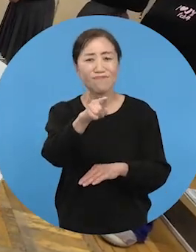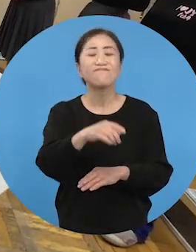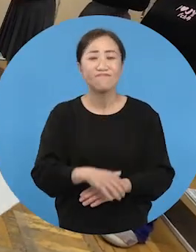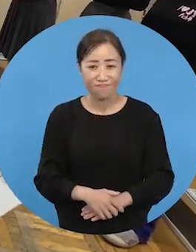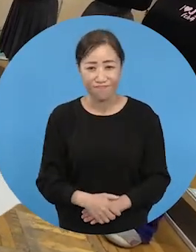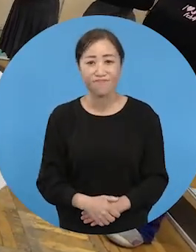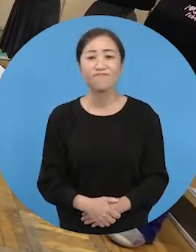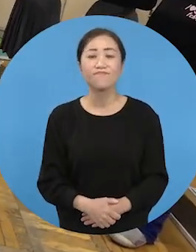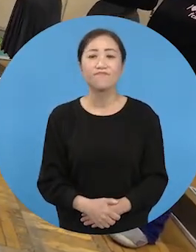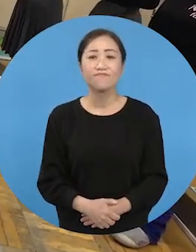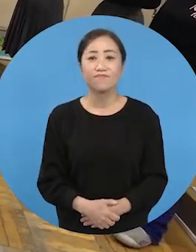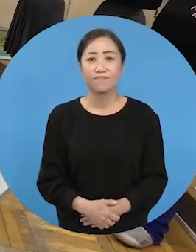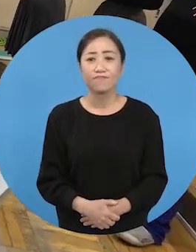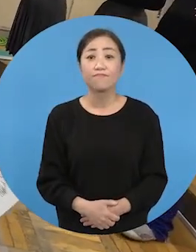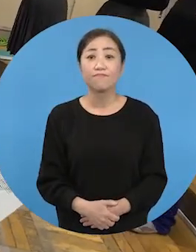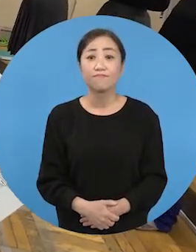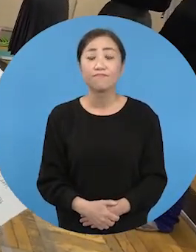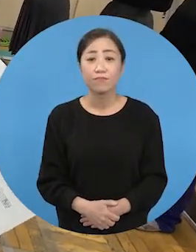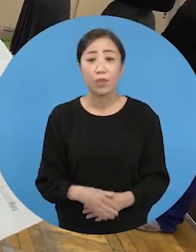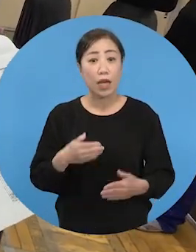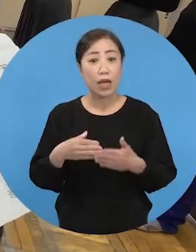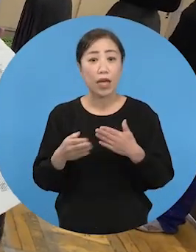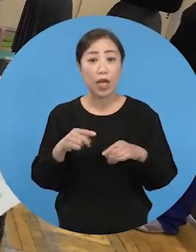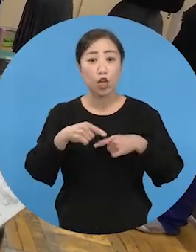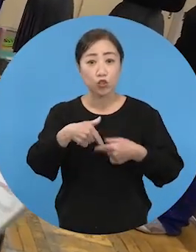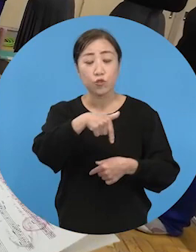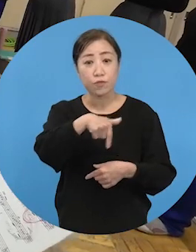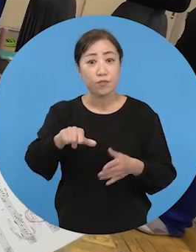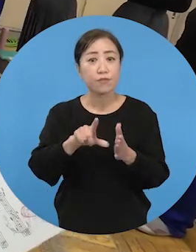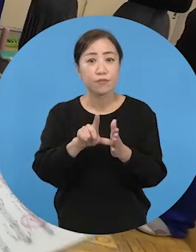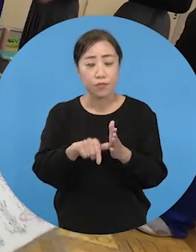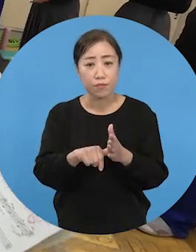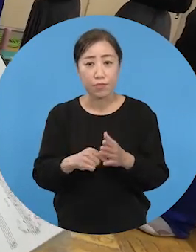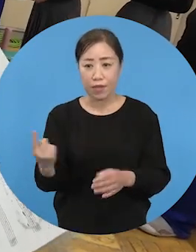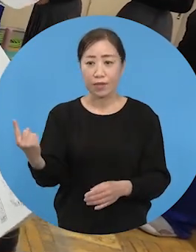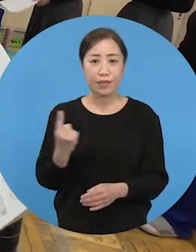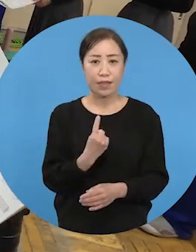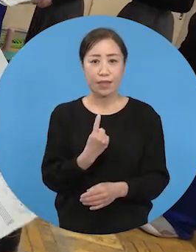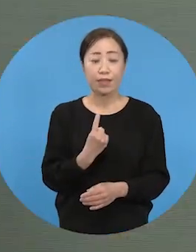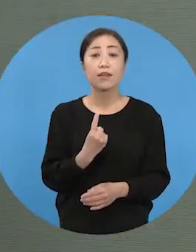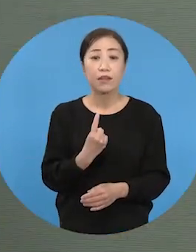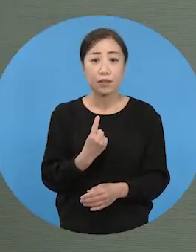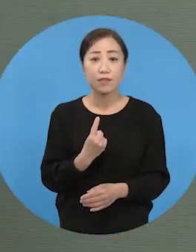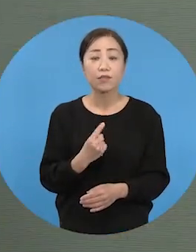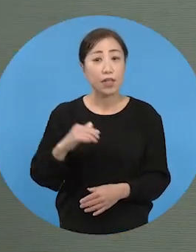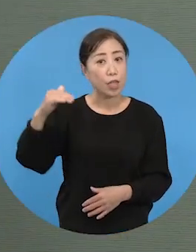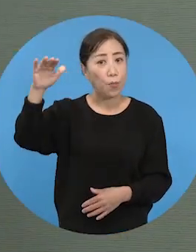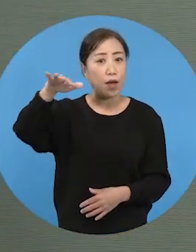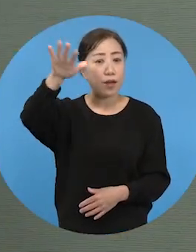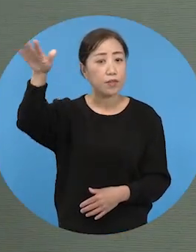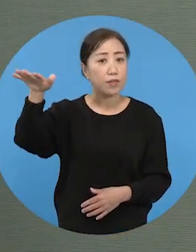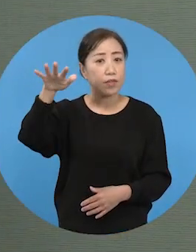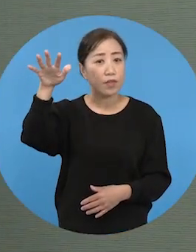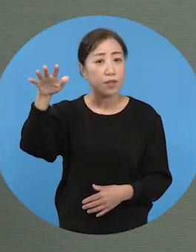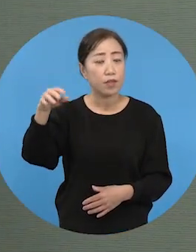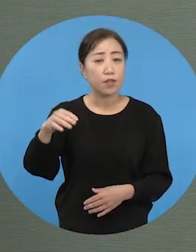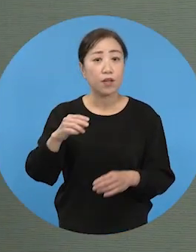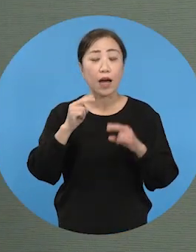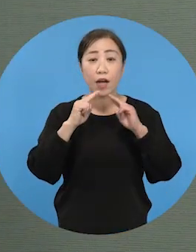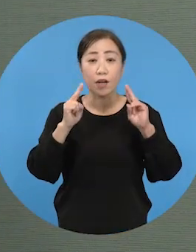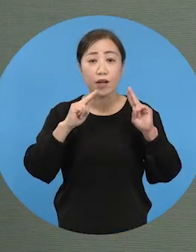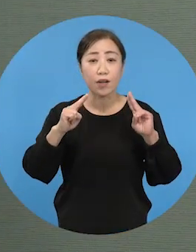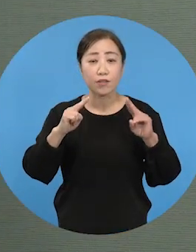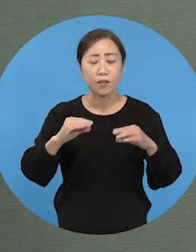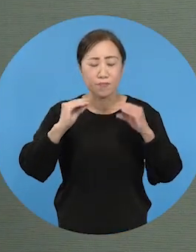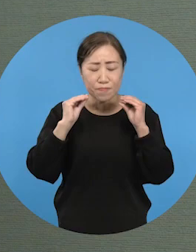手いよ、上手。 体験入部の初日に合唱部に来て、それで先輩たちの歌声に